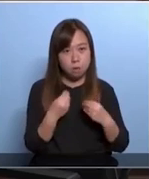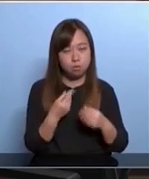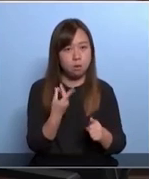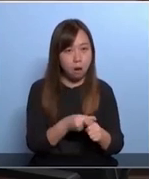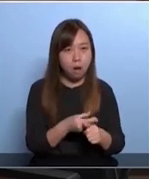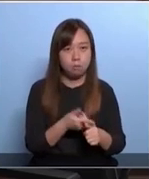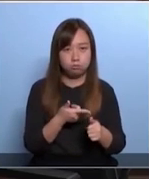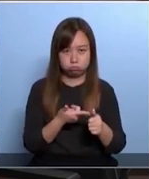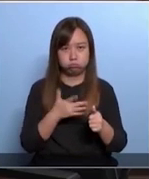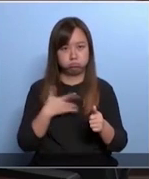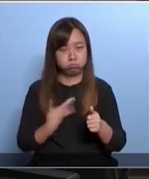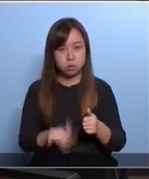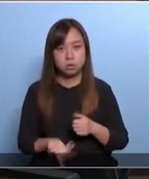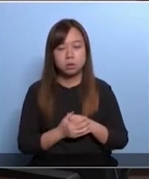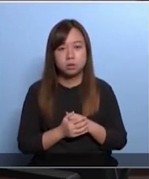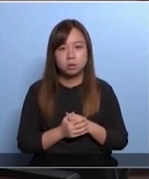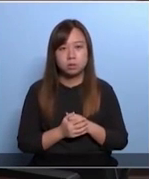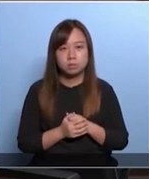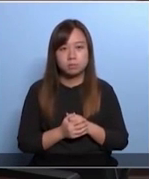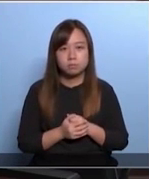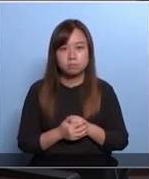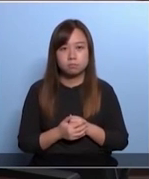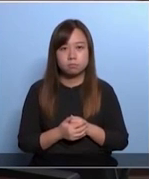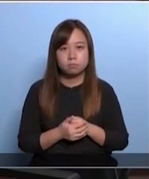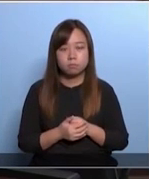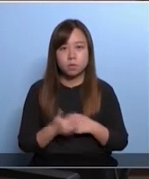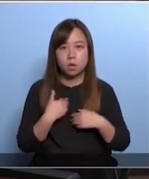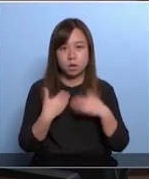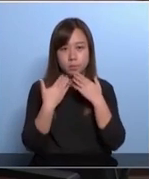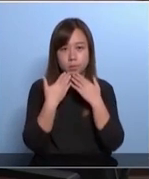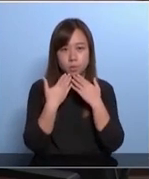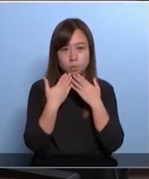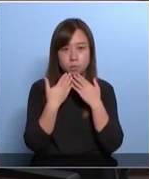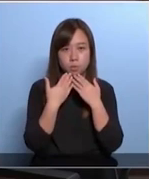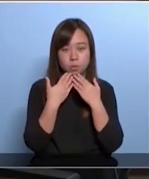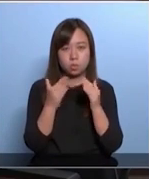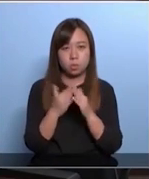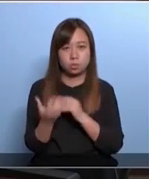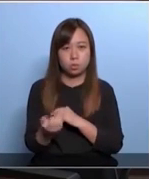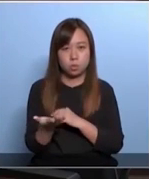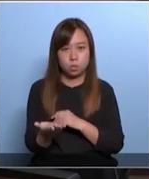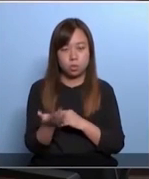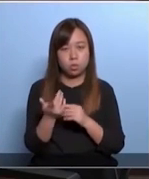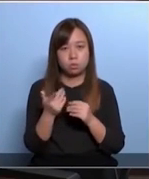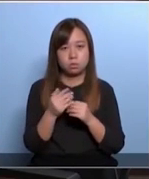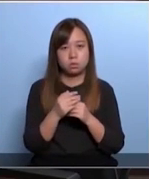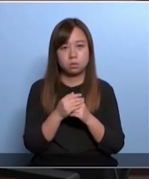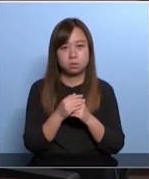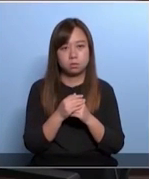出嚟係做乜呢？咁呢樣嘢，我相信希望嚇、局長你會喺呢方面咧。